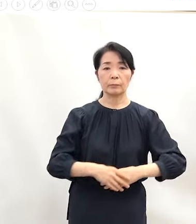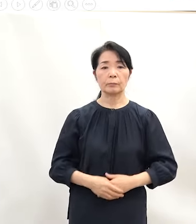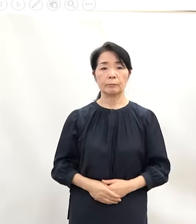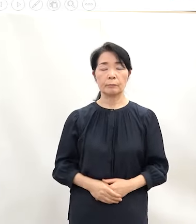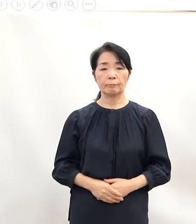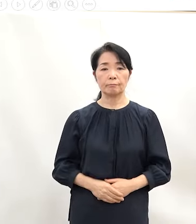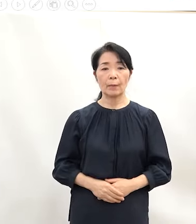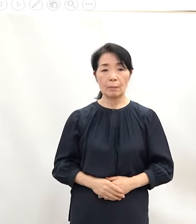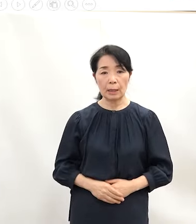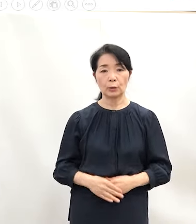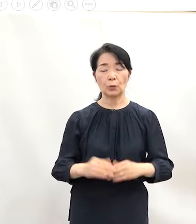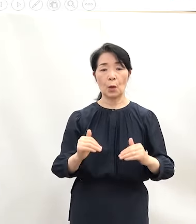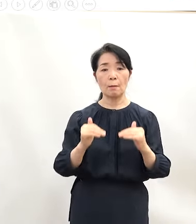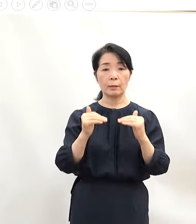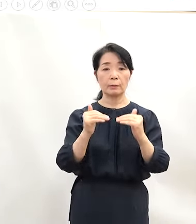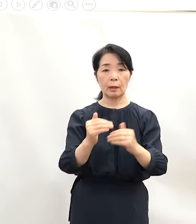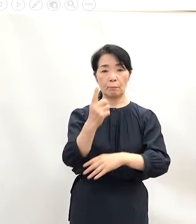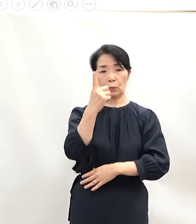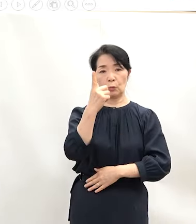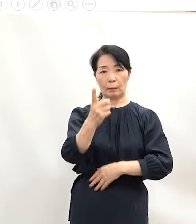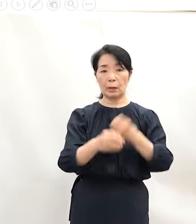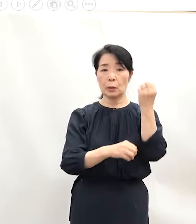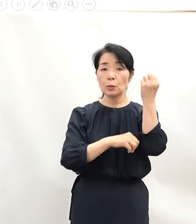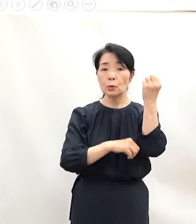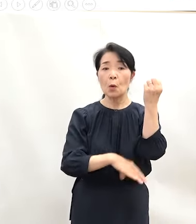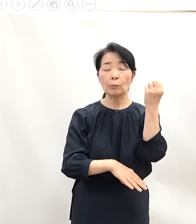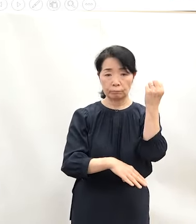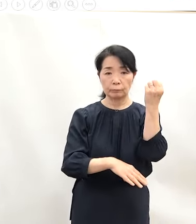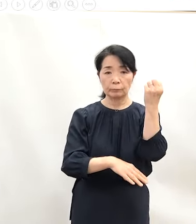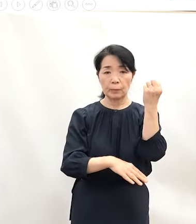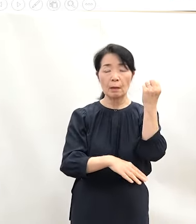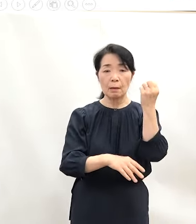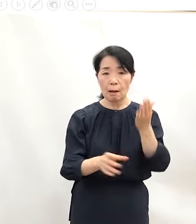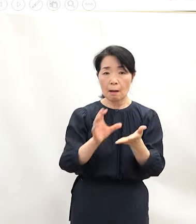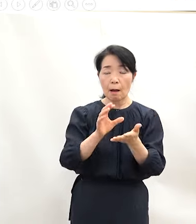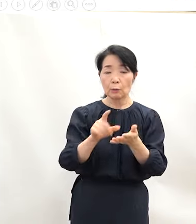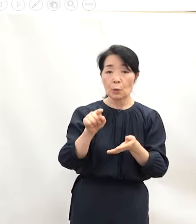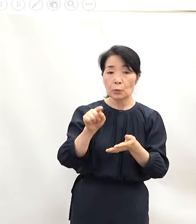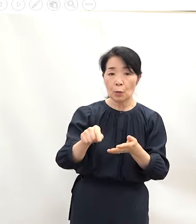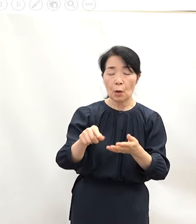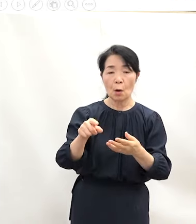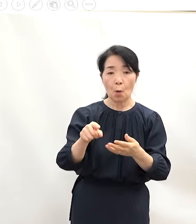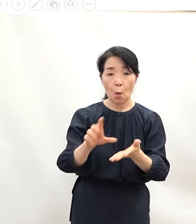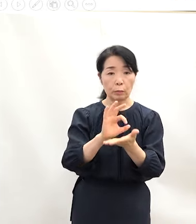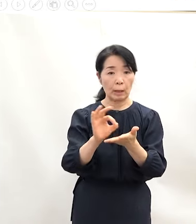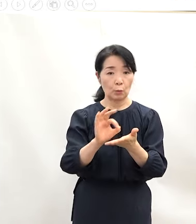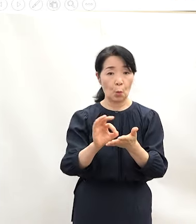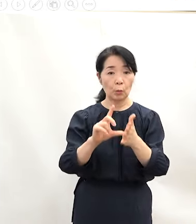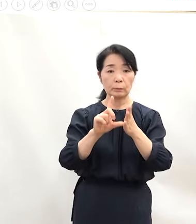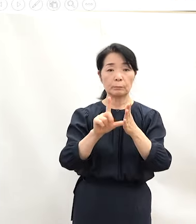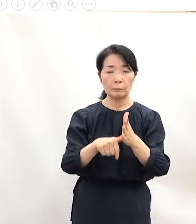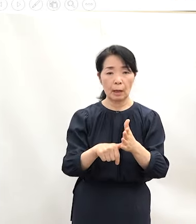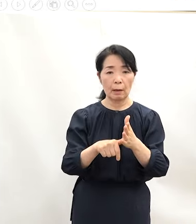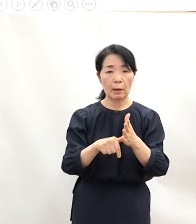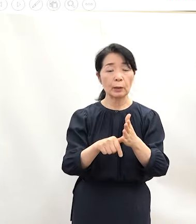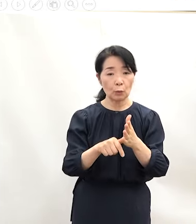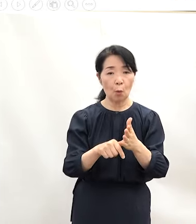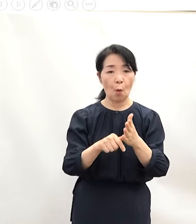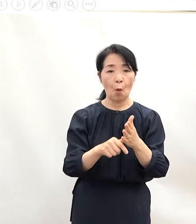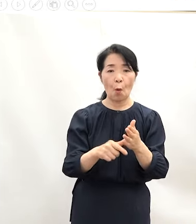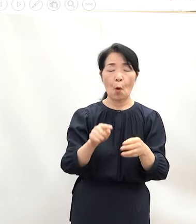ステップ1の基本編では、基本的な制度、活用する際の留意点、あるいは定着活躍